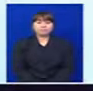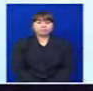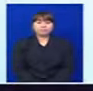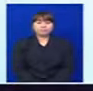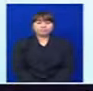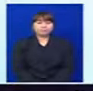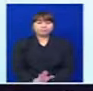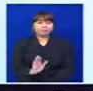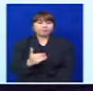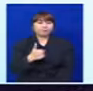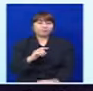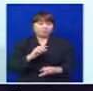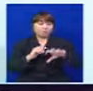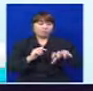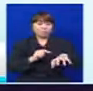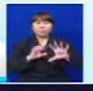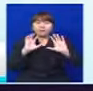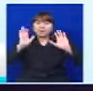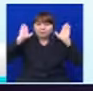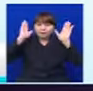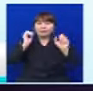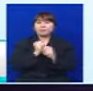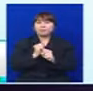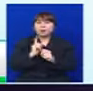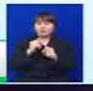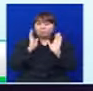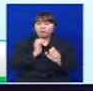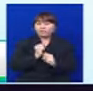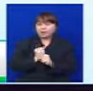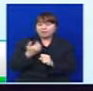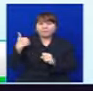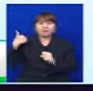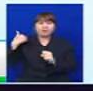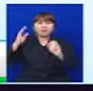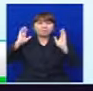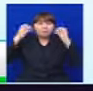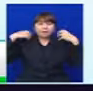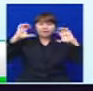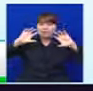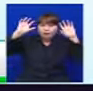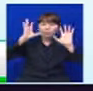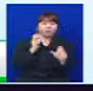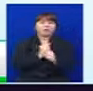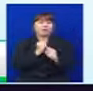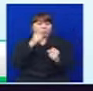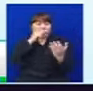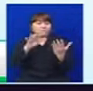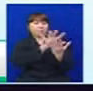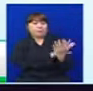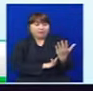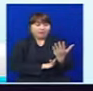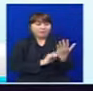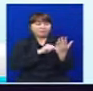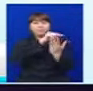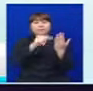องค์การประยุกต์ของกรมประชาสัมพันธ์เรามีมากมายนะครับไม่ว่าจะเป็นข้าราชการเจ้าหน้าที่ของเราที่อยู่ทั่วประเทศประชาสัมพันธ์จังหวัดเขตต่างๆในส่วน